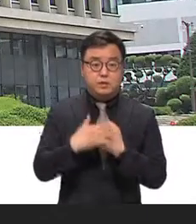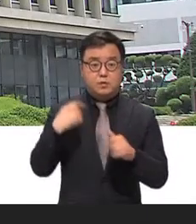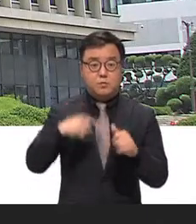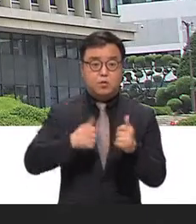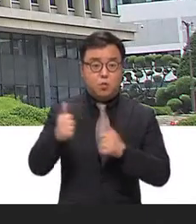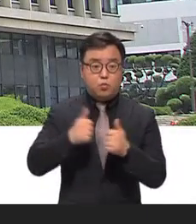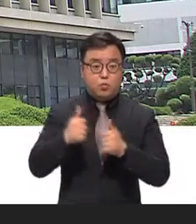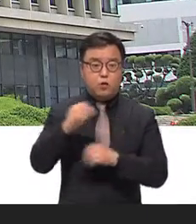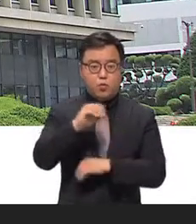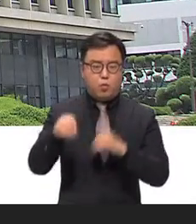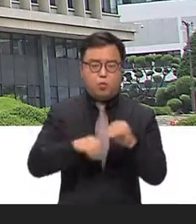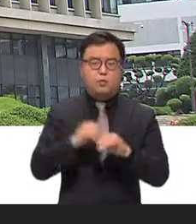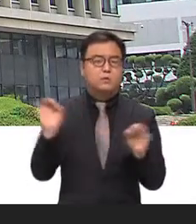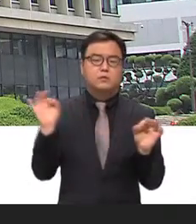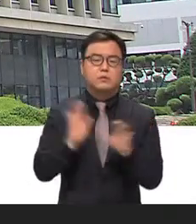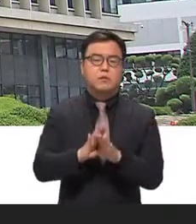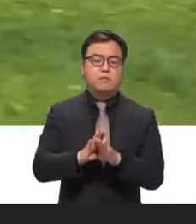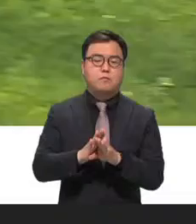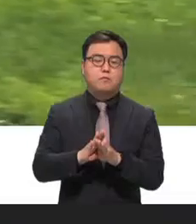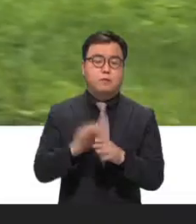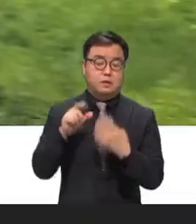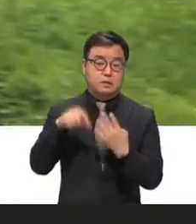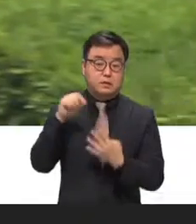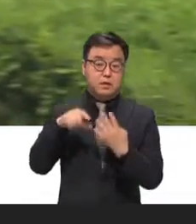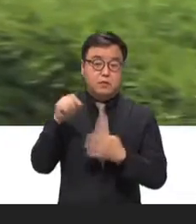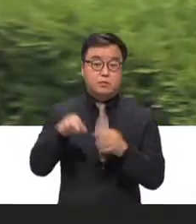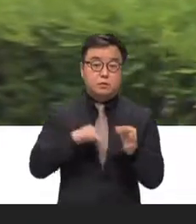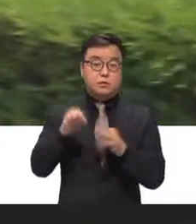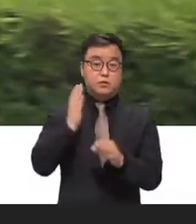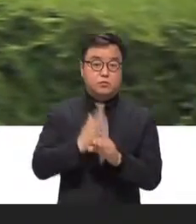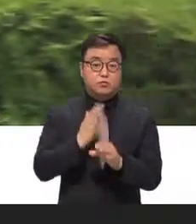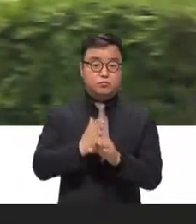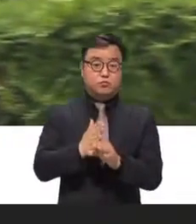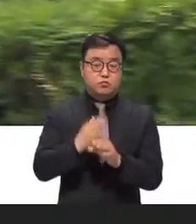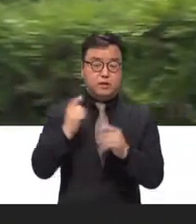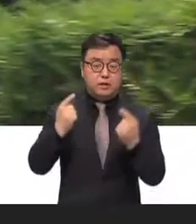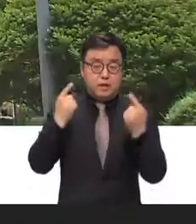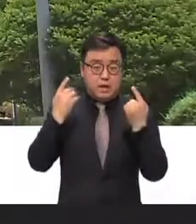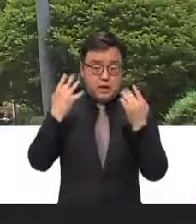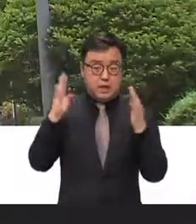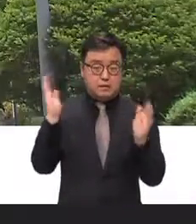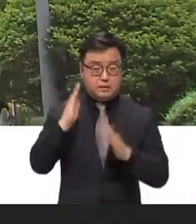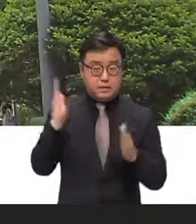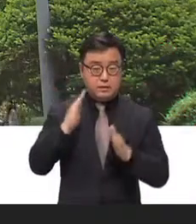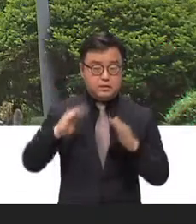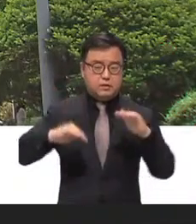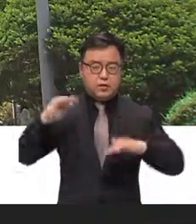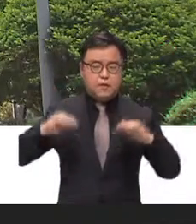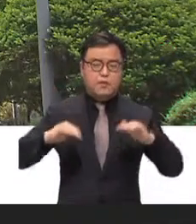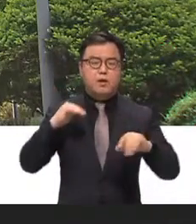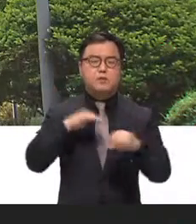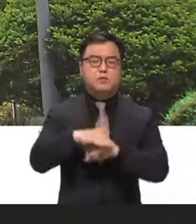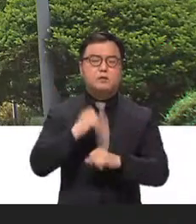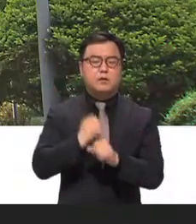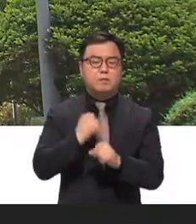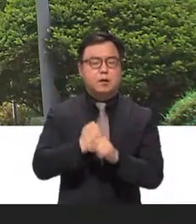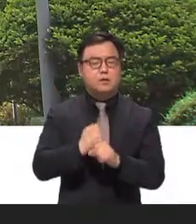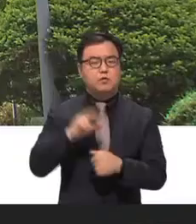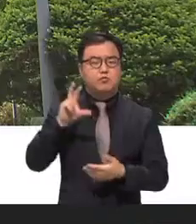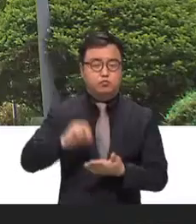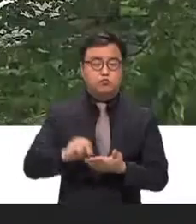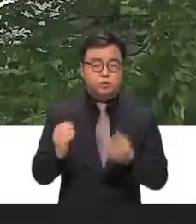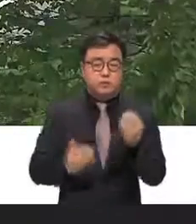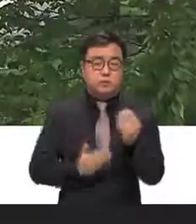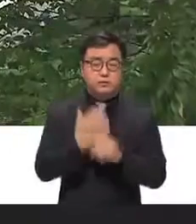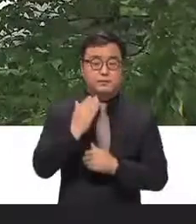경쟁은 없어집니다. 네. 또 채용 시장에 있어서는 또 서열화된 대학들을 차별하는 취업이 힘들죠. 그렇죠. 또 차별하는 여러 가지 문제점들을 가져오고